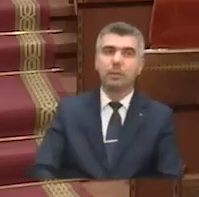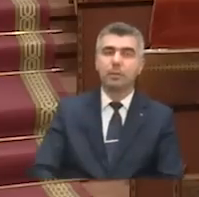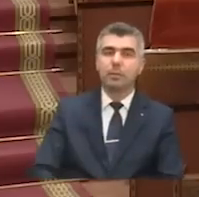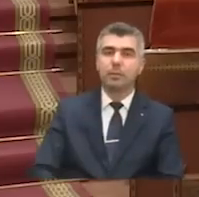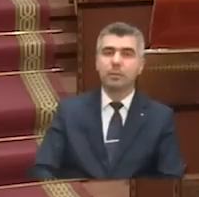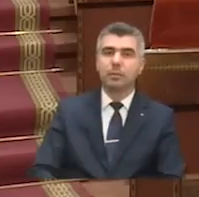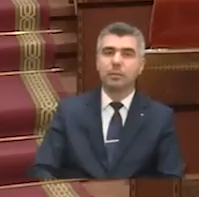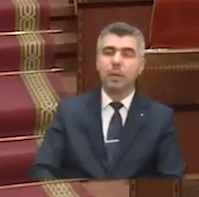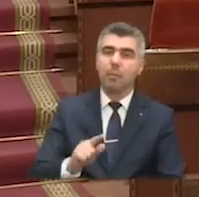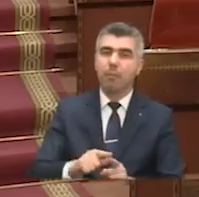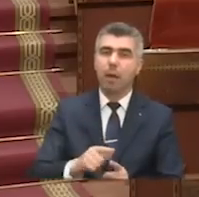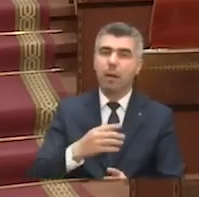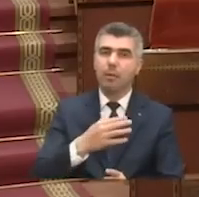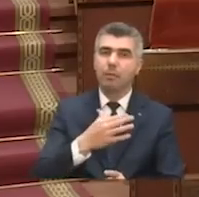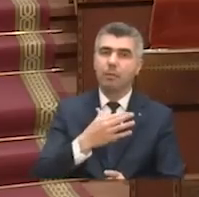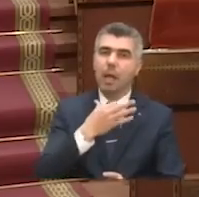كنبسطوا بينا.